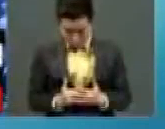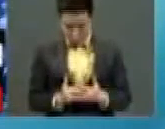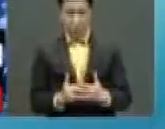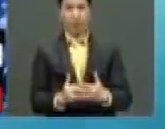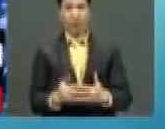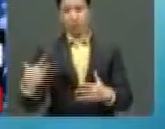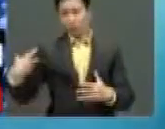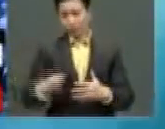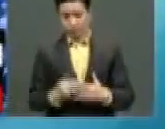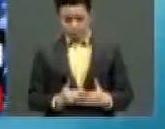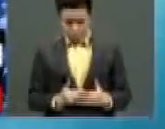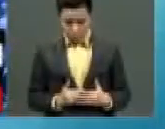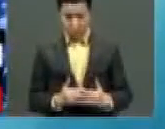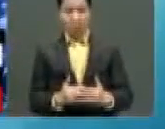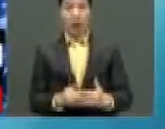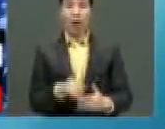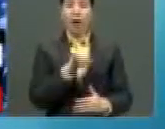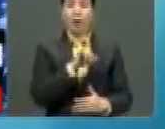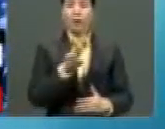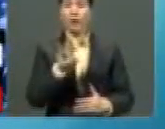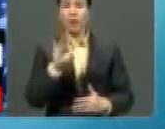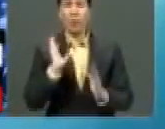แห่งเรามีชื่อเสียงด้านเรื่องของการผ่าตัดหลายอย่างทั้งในเรื่องของเขาบอกให้พูดเนี้ยทำทำรูปคือivfเองหลายเนี่ยนะครับผมคนมีบุตรยากนะครับแล้วก็ทำดั้งทำหน้าตาทำจมูกทำอะไรทั้งหลายเนี่ยนะครับนี่คือเพื่อนที่สำคัญนะครับที่ที่เราทำเล็กแล้วก็ทำฟันอ่ะเรื่องเรื่องดังของเราคนต่างชาติก็บอกว่าบิดมาทำฟันของเรานี่ถูกกว่าในที่อื่นๆนะครับก็ทำฟันด้วยก็อยู่ที่นี่เพราะฉะนั้นกิจการกิจการทั้งหลายที่ที่เกี่ยวข้องกับเธอ